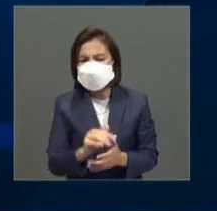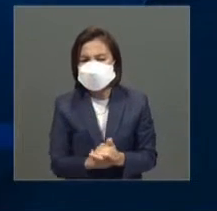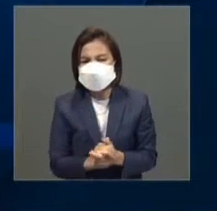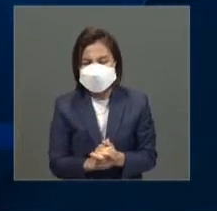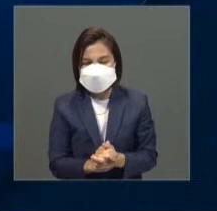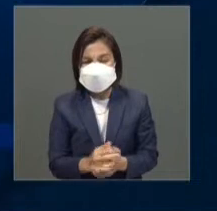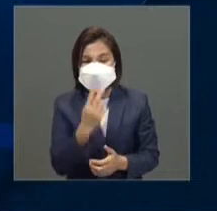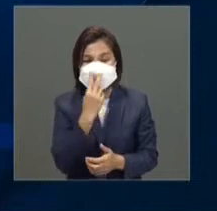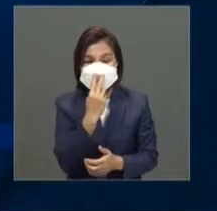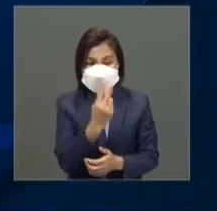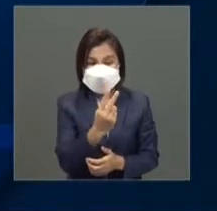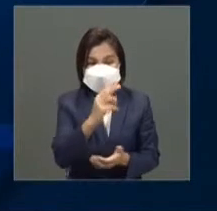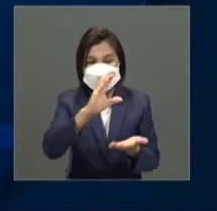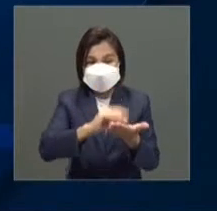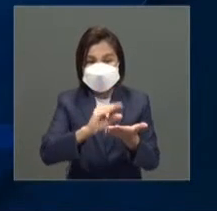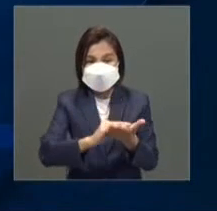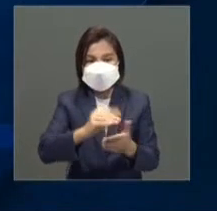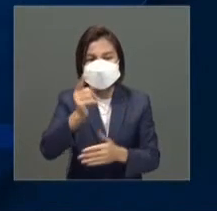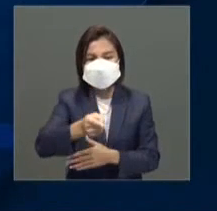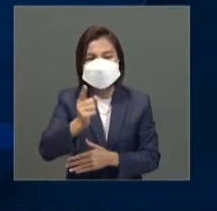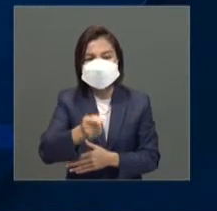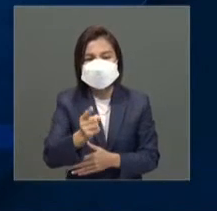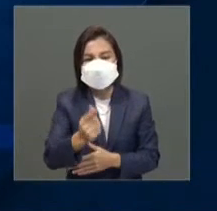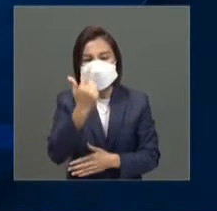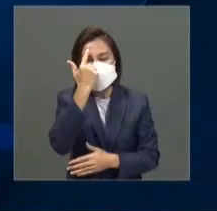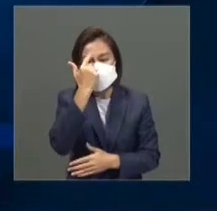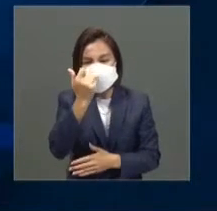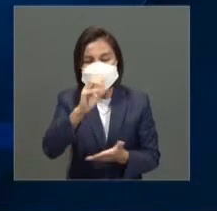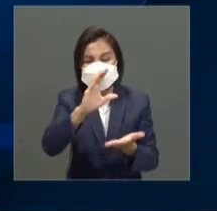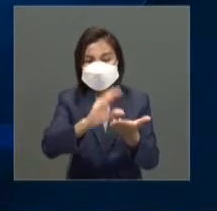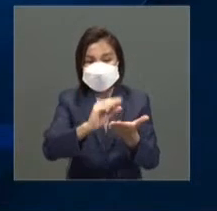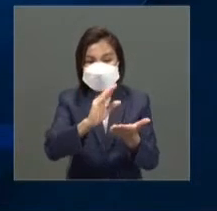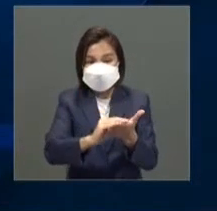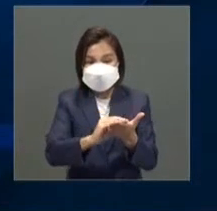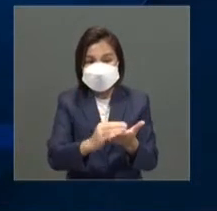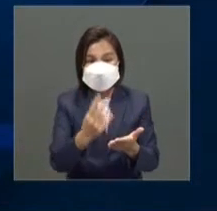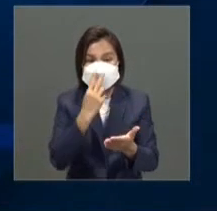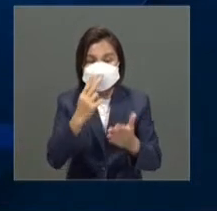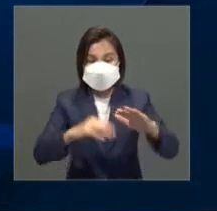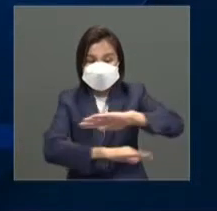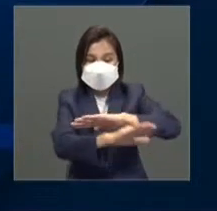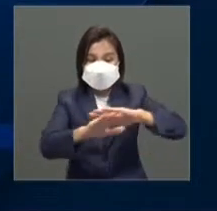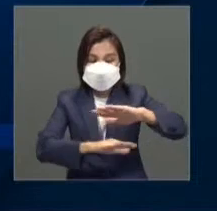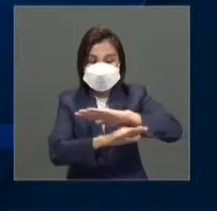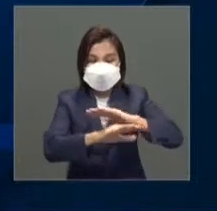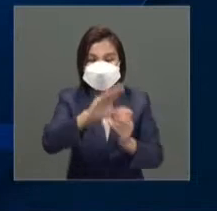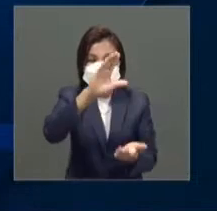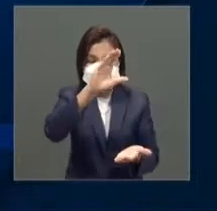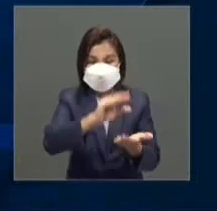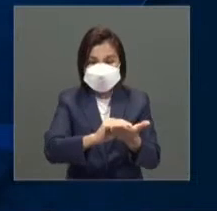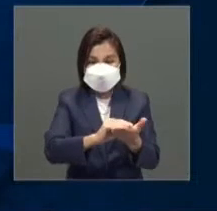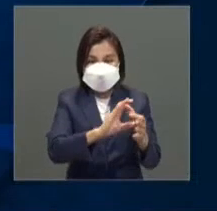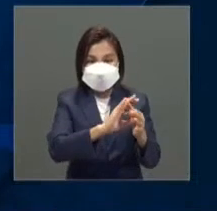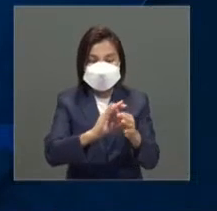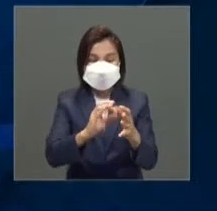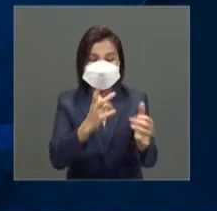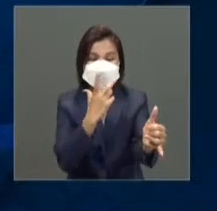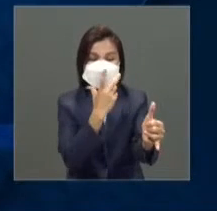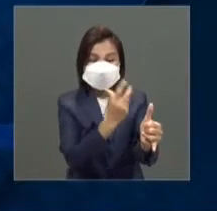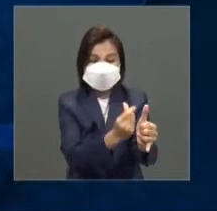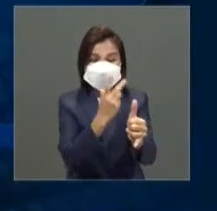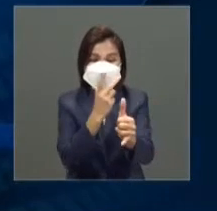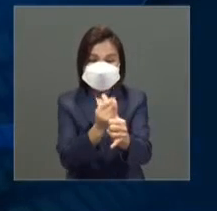การติดตามข้อมูลอยู่โดยตลอดนะครับเนื่องจากว่าข้อมูลที่เราดูในฐานข้อมูลและก็ปริมาณการฉีดของแต่ละ